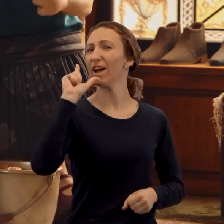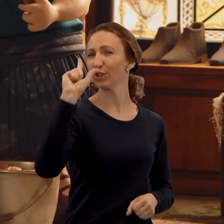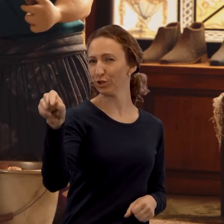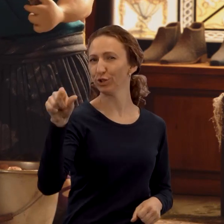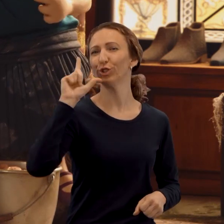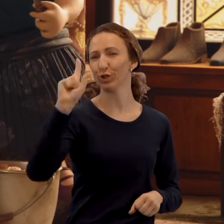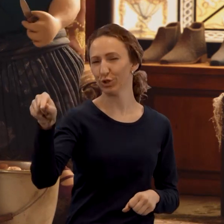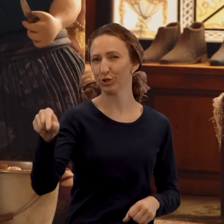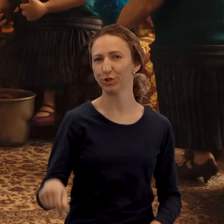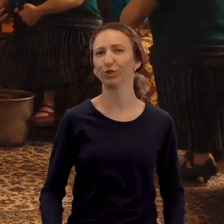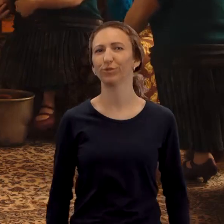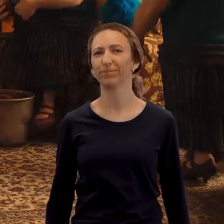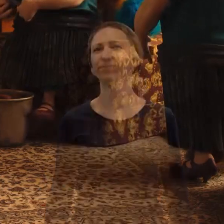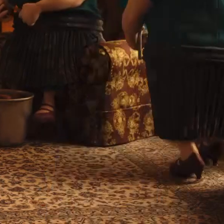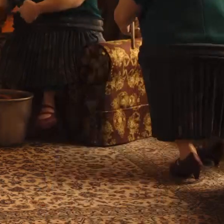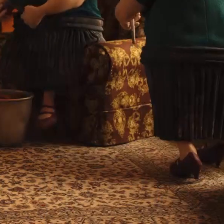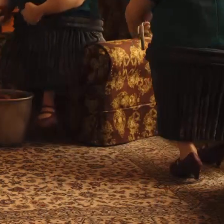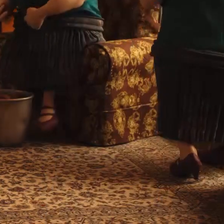Szybciej się weźcie